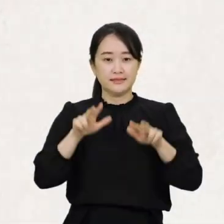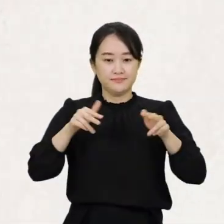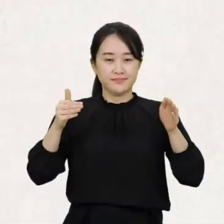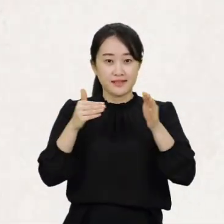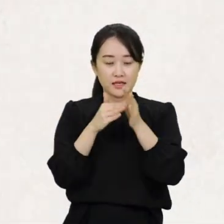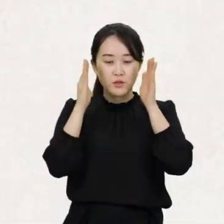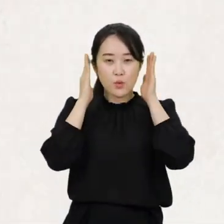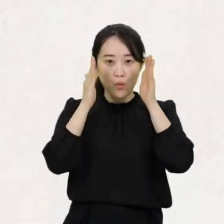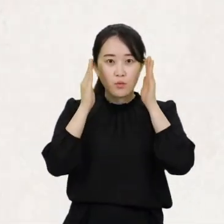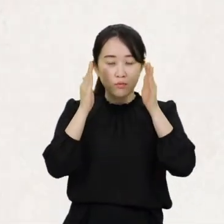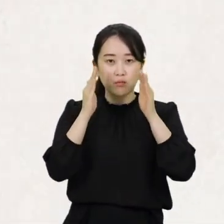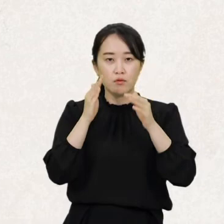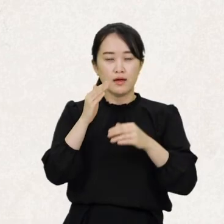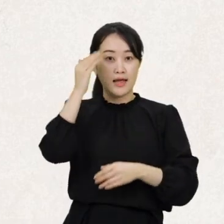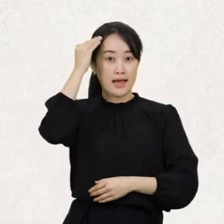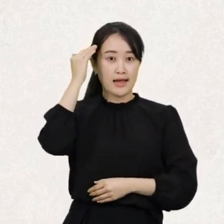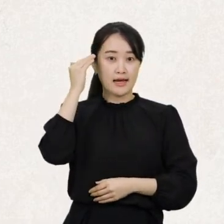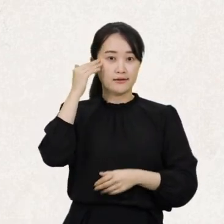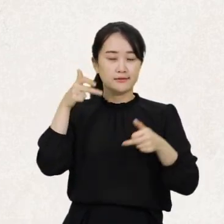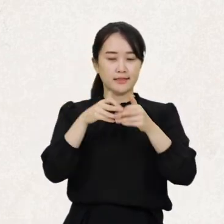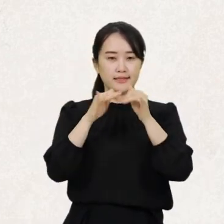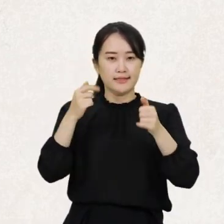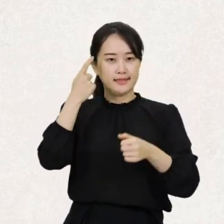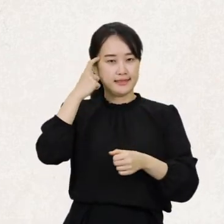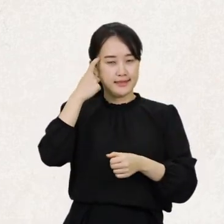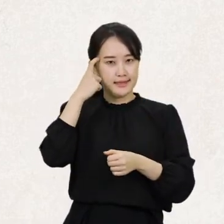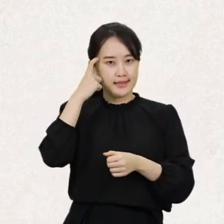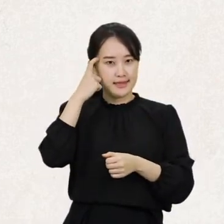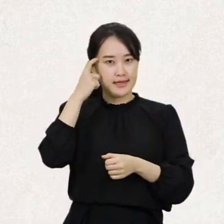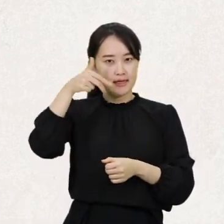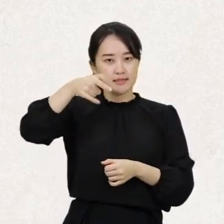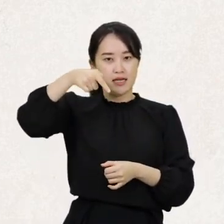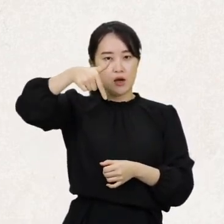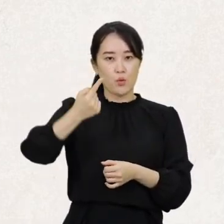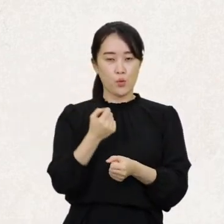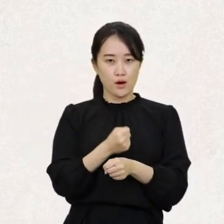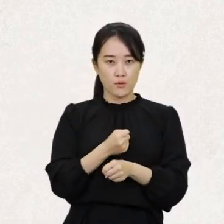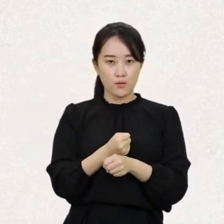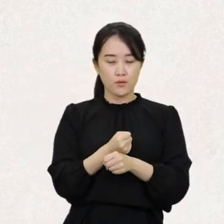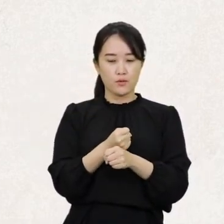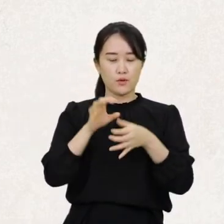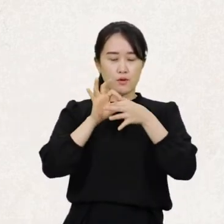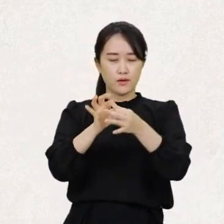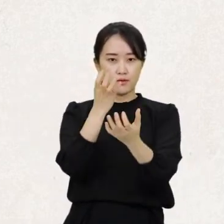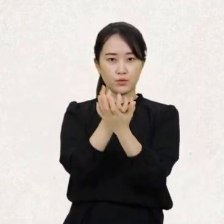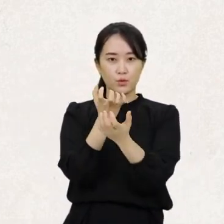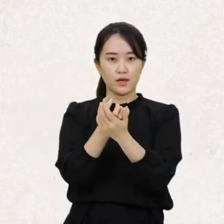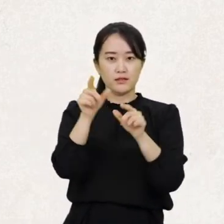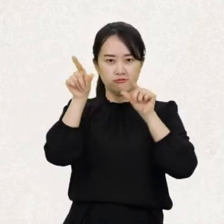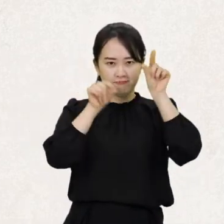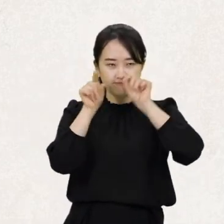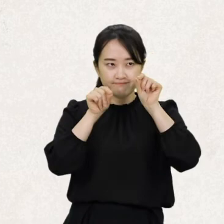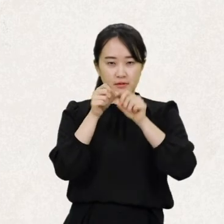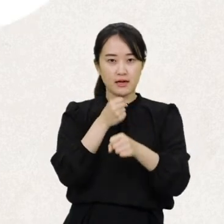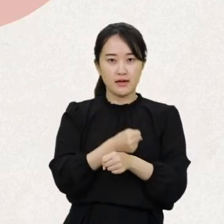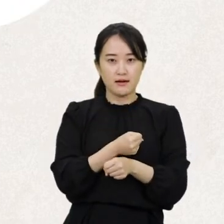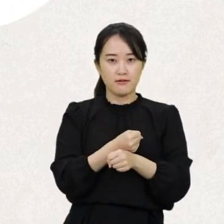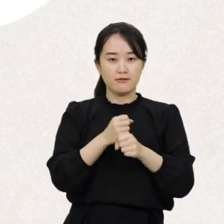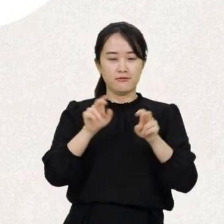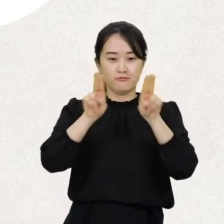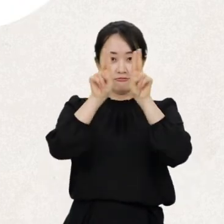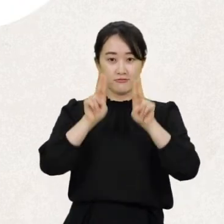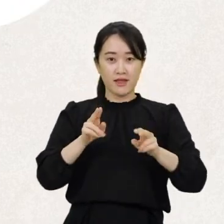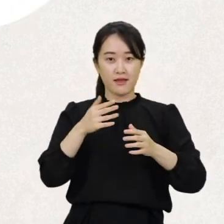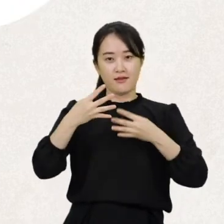지금까지 살펴본 바로 우리나라는 장애인에 대한 인식을 제고하고 관련 통계와 자료도 수집하며